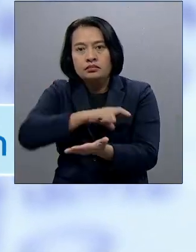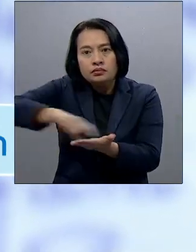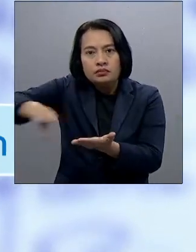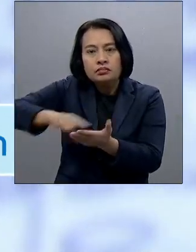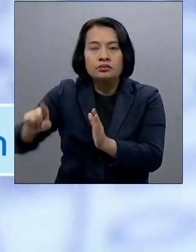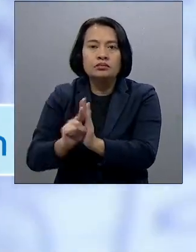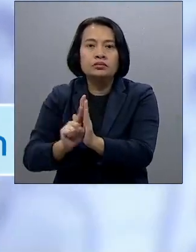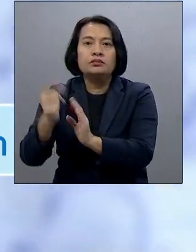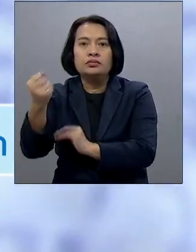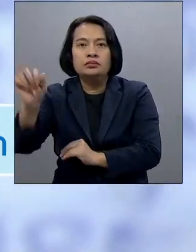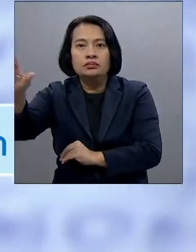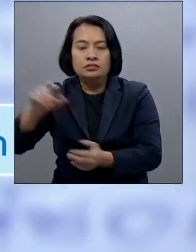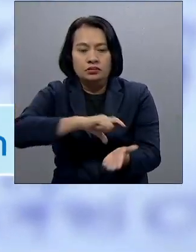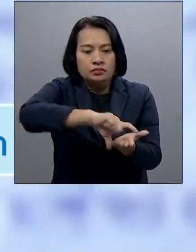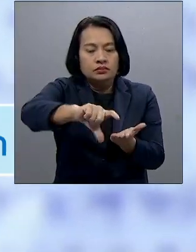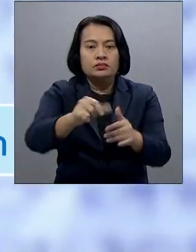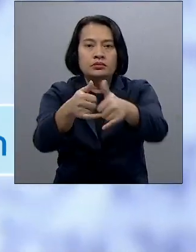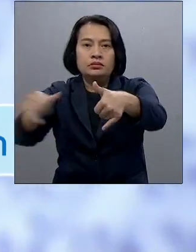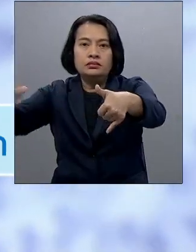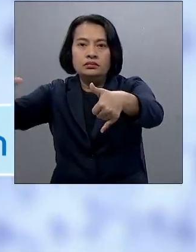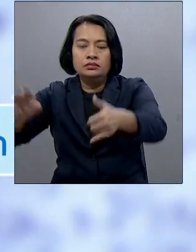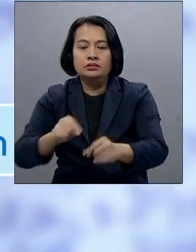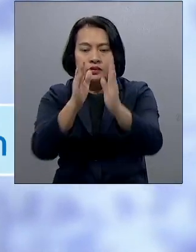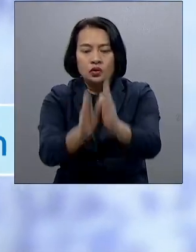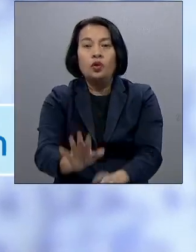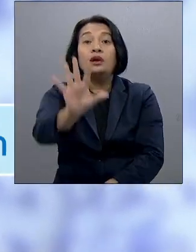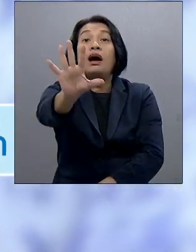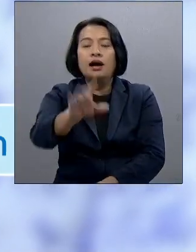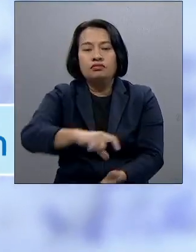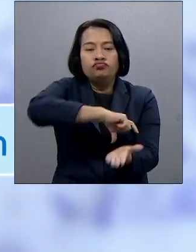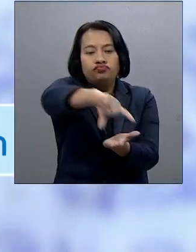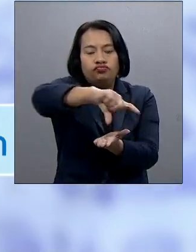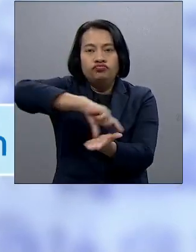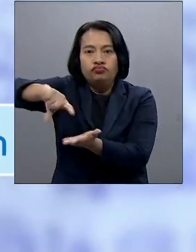ชี5คนด้วยกันโอ้โหขบวนการนี้5คนรวมเธอจ่ายไป